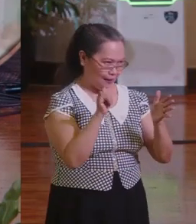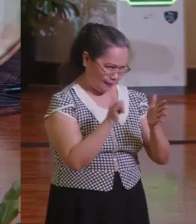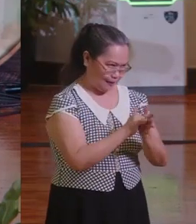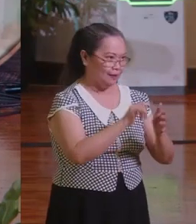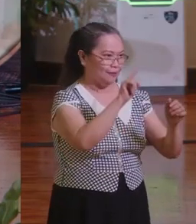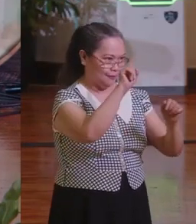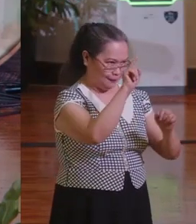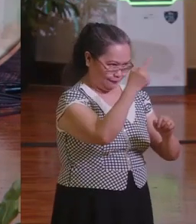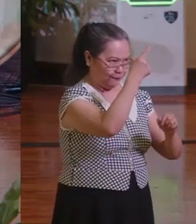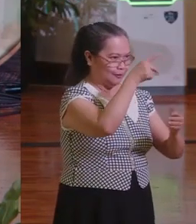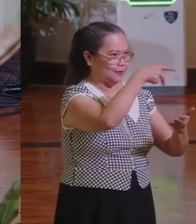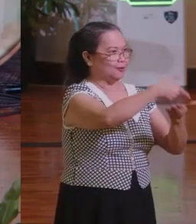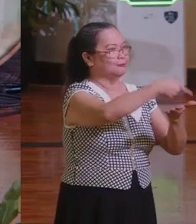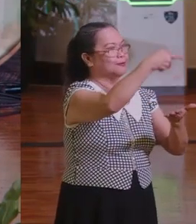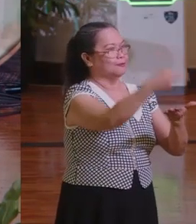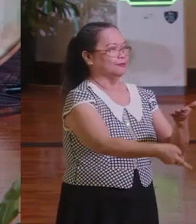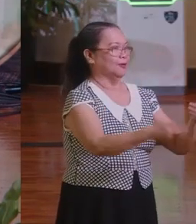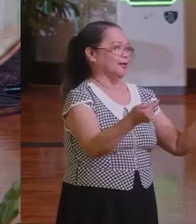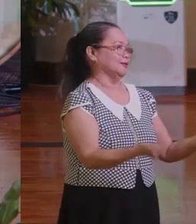unang bumabagsak.